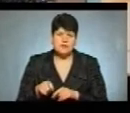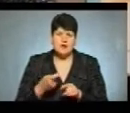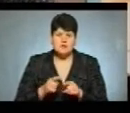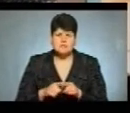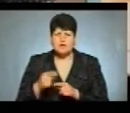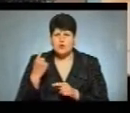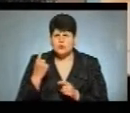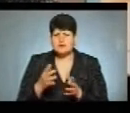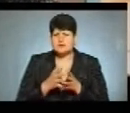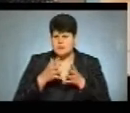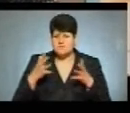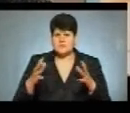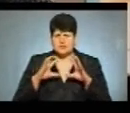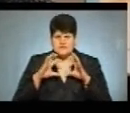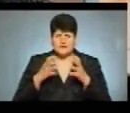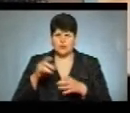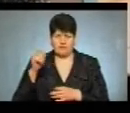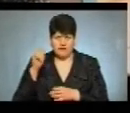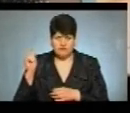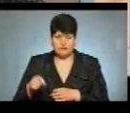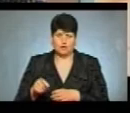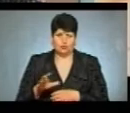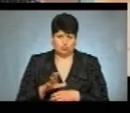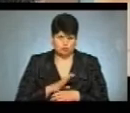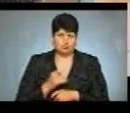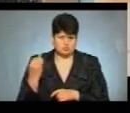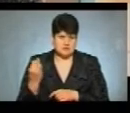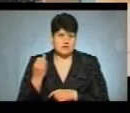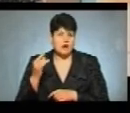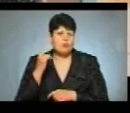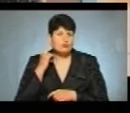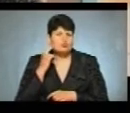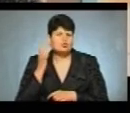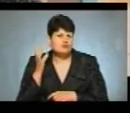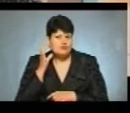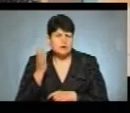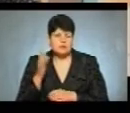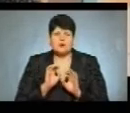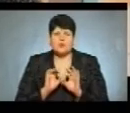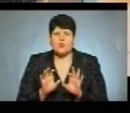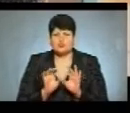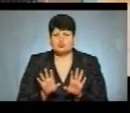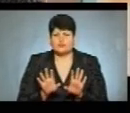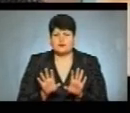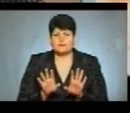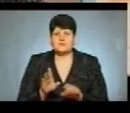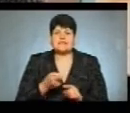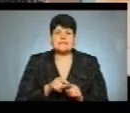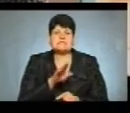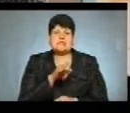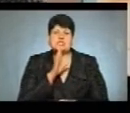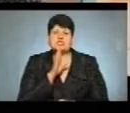найбільших світових війн, тому було досить цікаво почути розповідь цієї